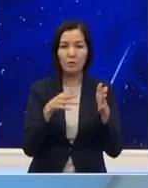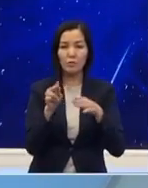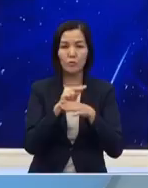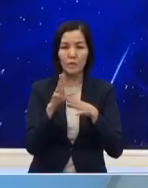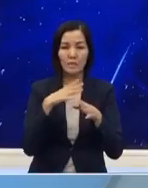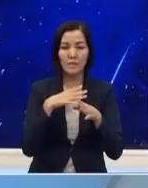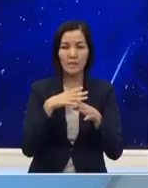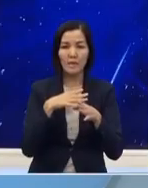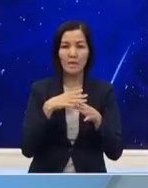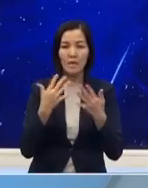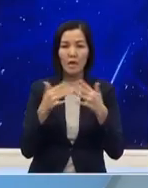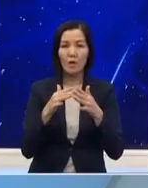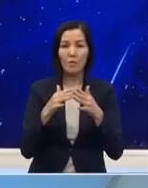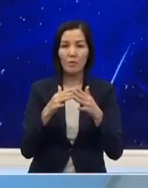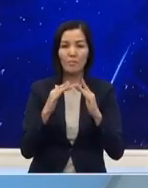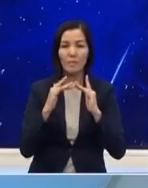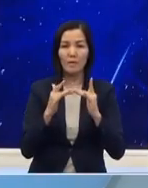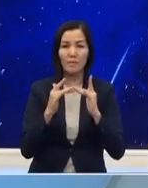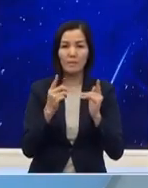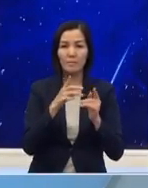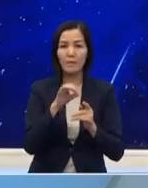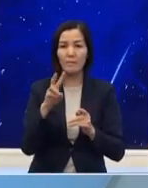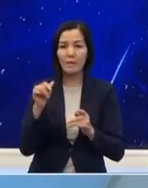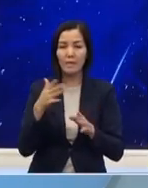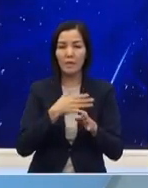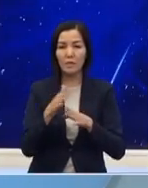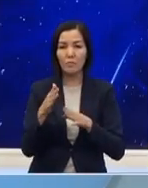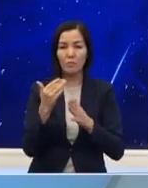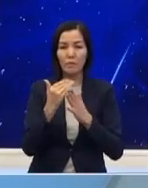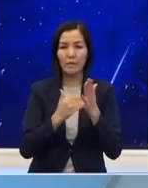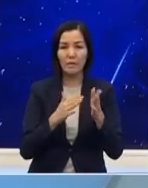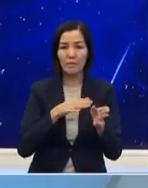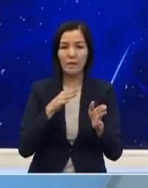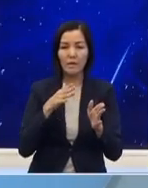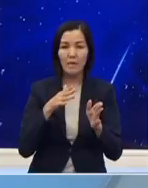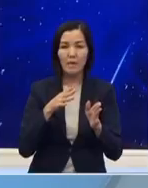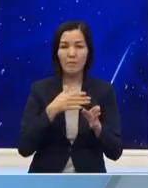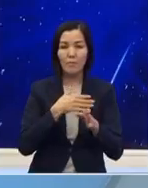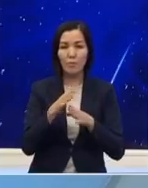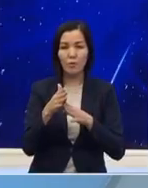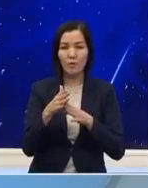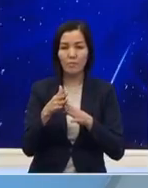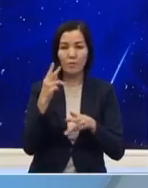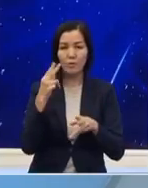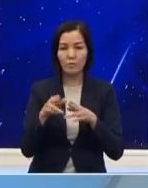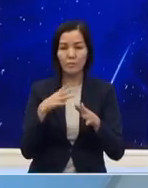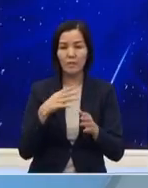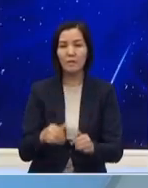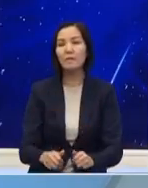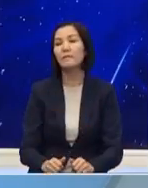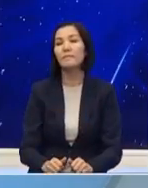Осының барлығы ауылым ел бесігін бойынша 1 миллиардтай қаражат сол тек қана бағдарламамен жасалынып, біз соны бітіріп жатырмыз.